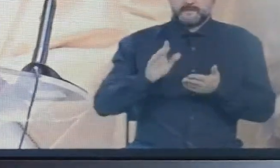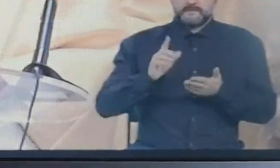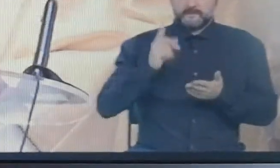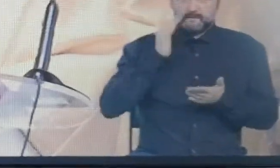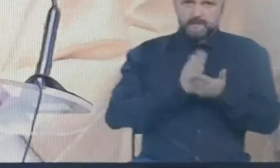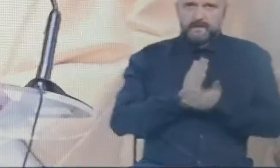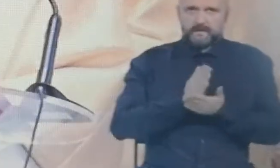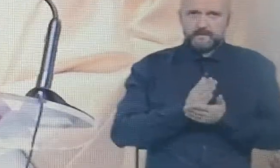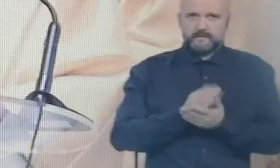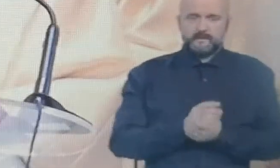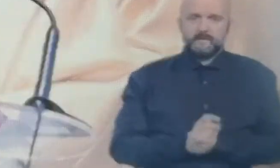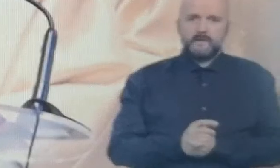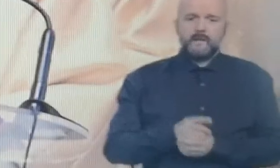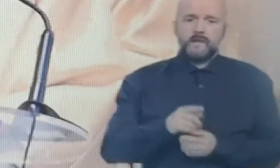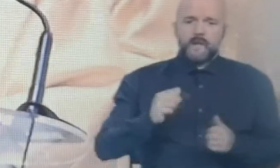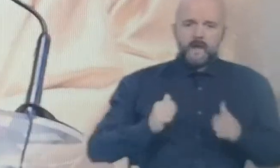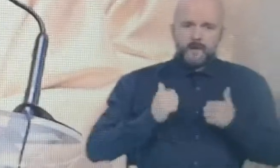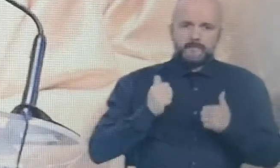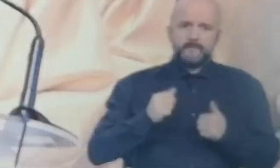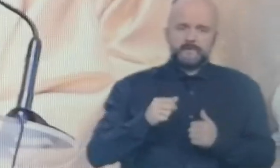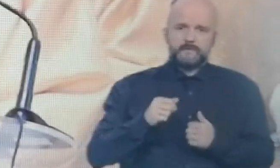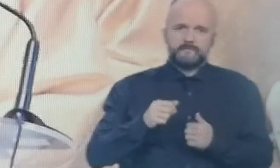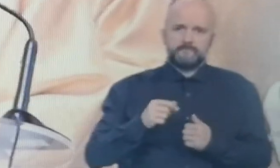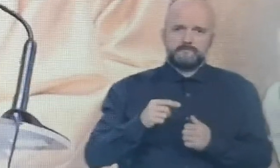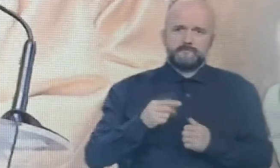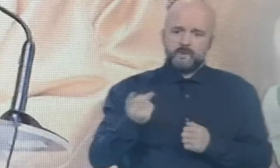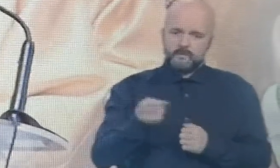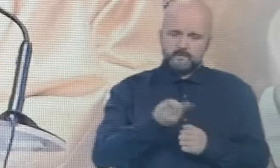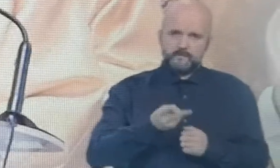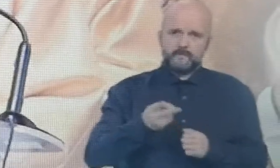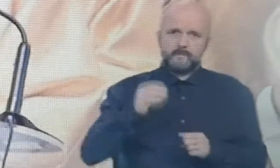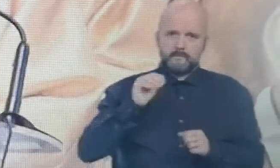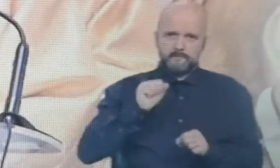byli odtąd nazywani błogosławionymi